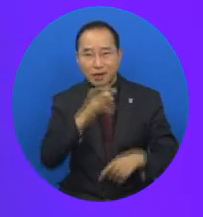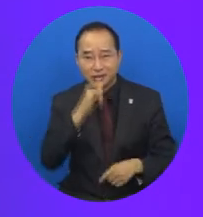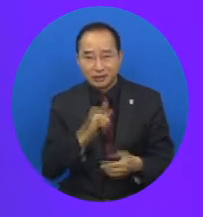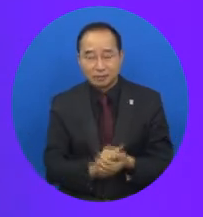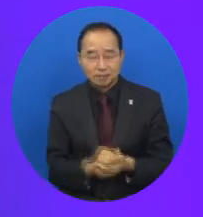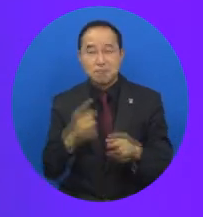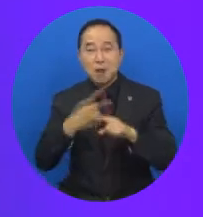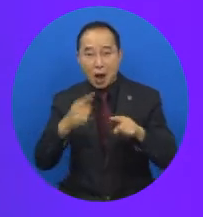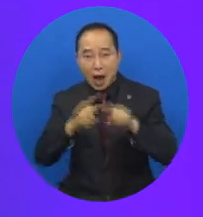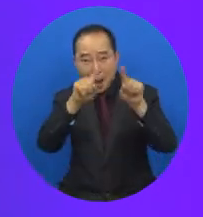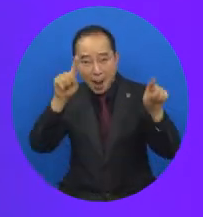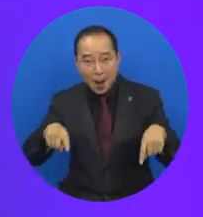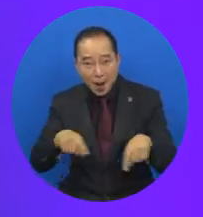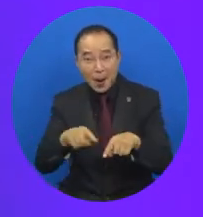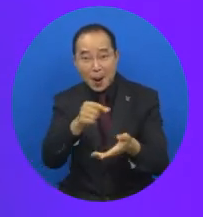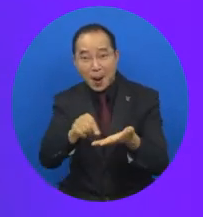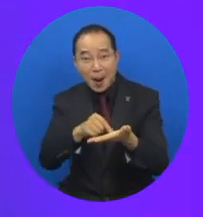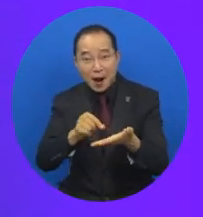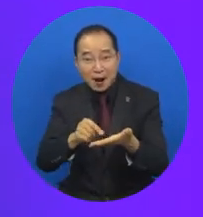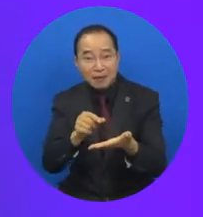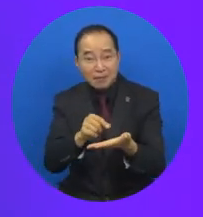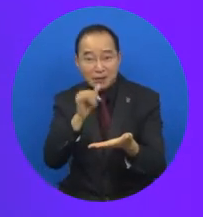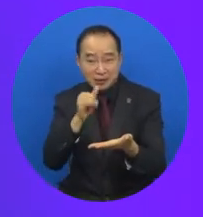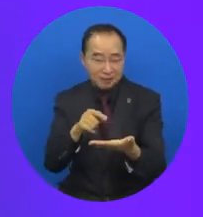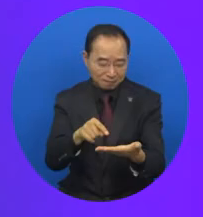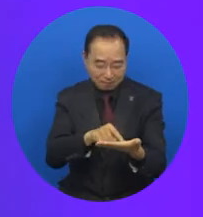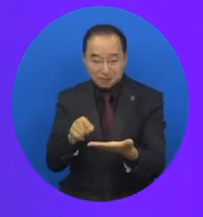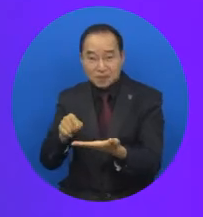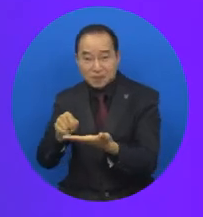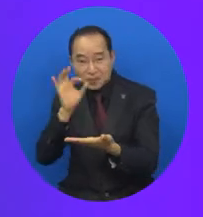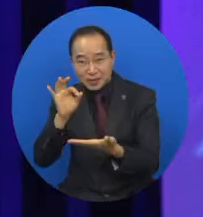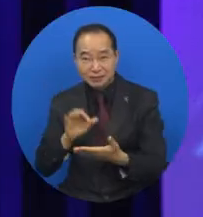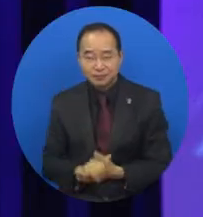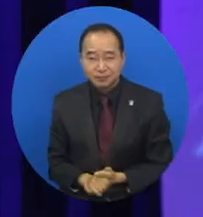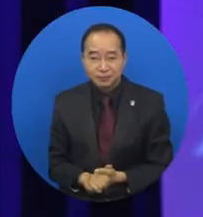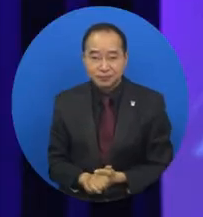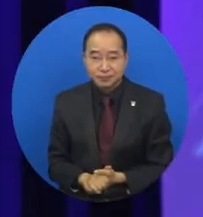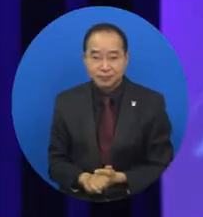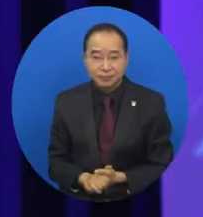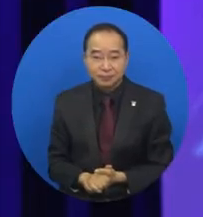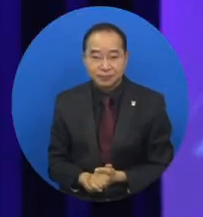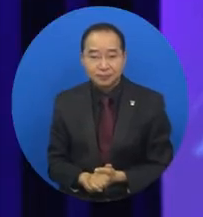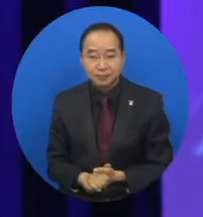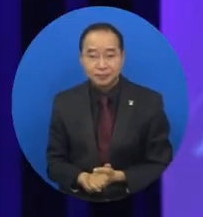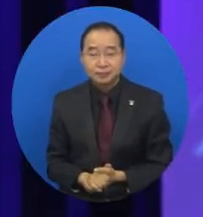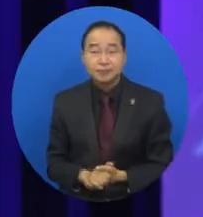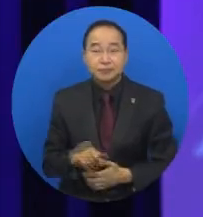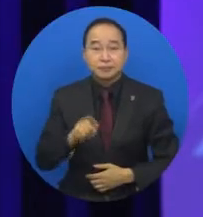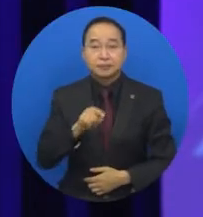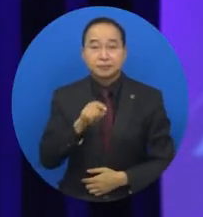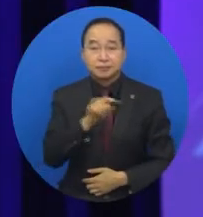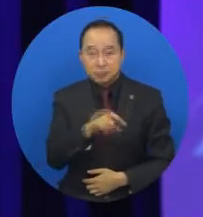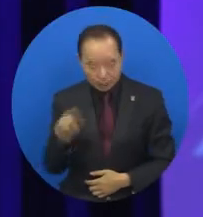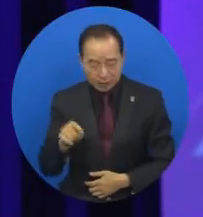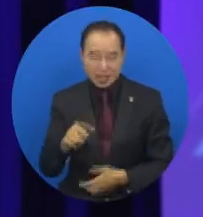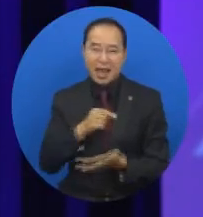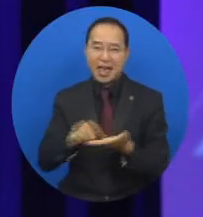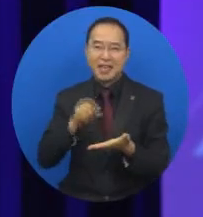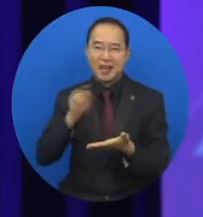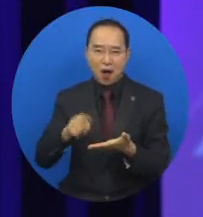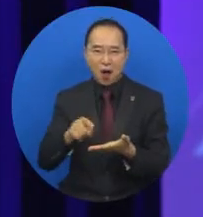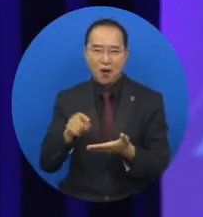하더라고요. 그 평가란에 이제 어떤 사람들이 적은 거를 보고 참여자들끼리 대표로 몇